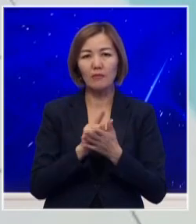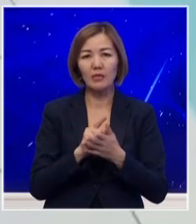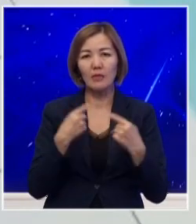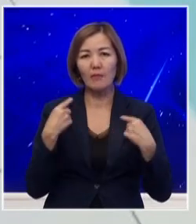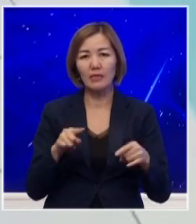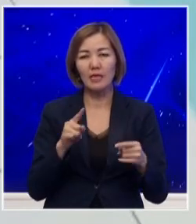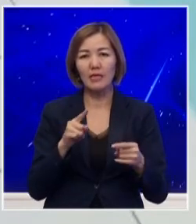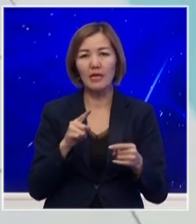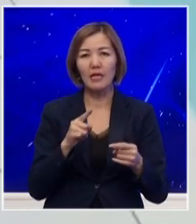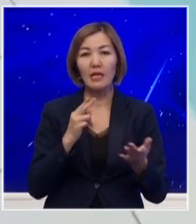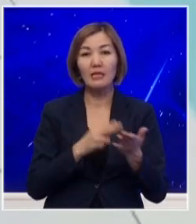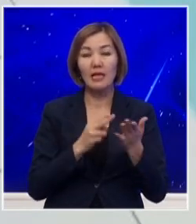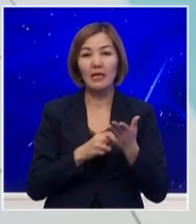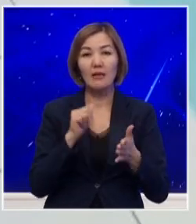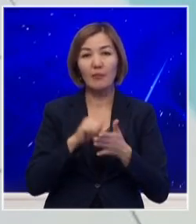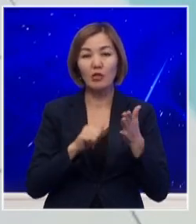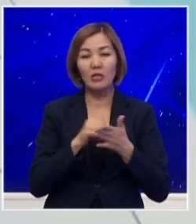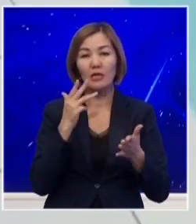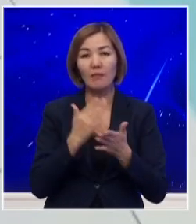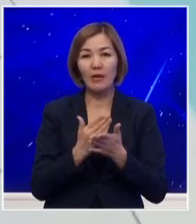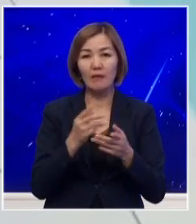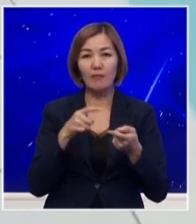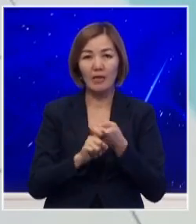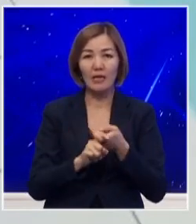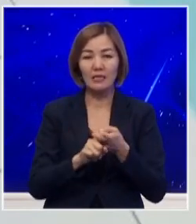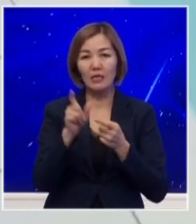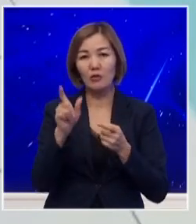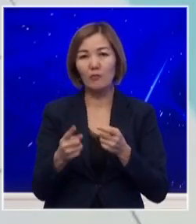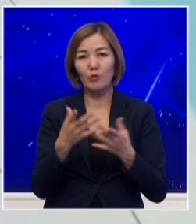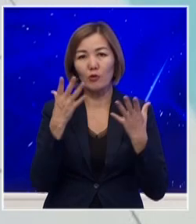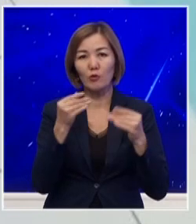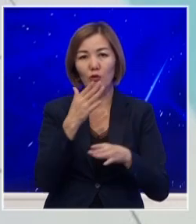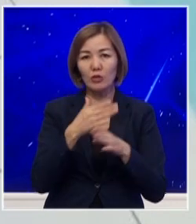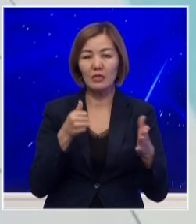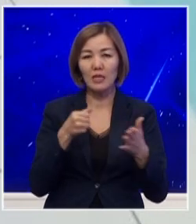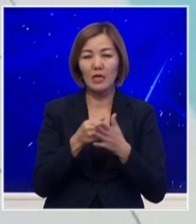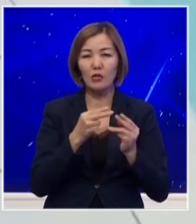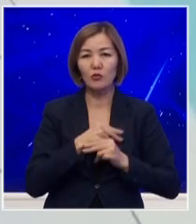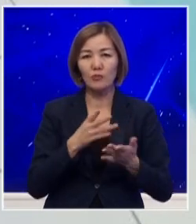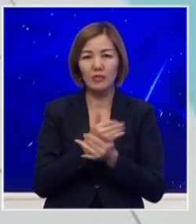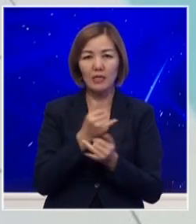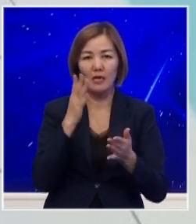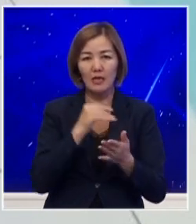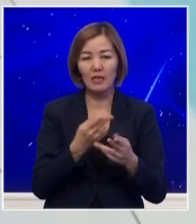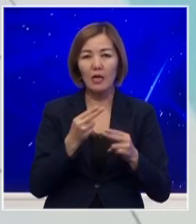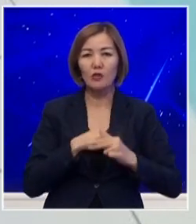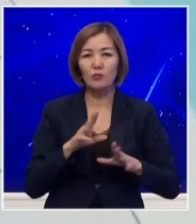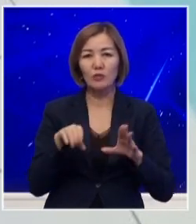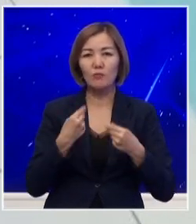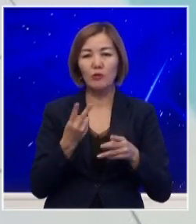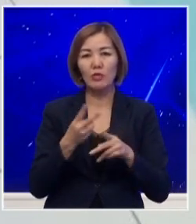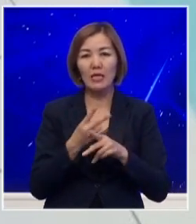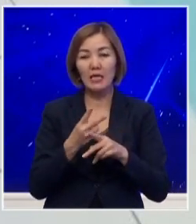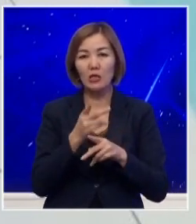міндеттері және басқа да дәлелді себептеріне байланысты жеке тұлға бір күннің жартысына ғана жұмыс істей алады. Енді жұмыс беруші